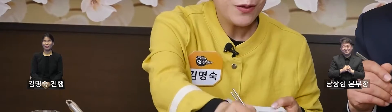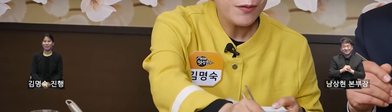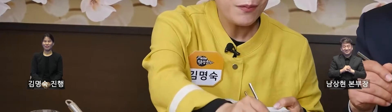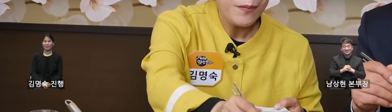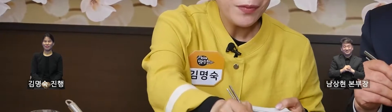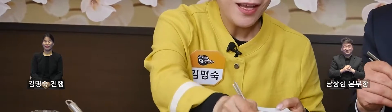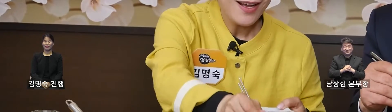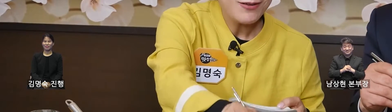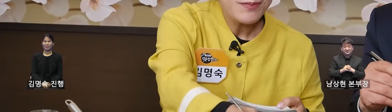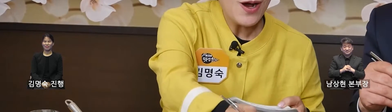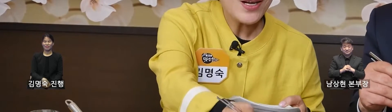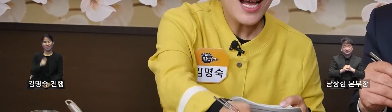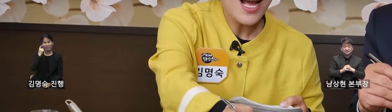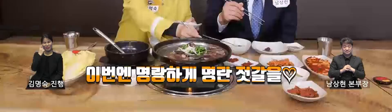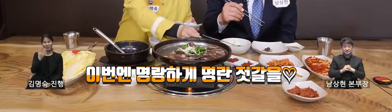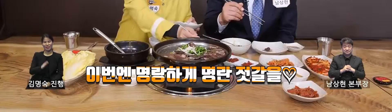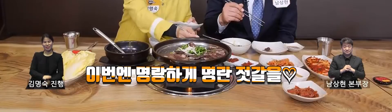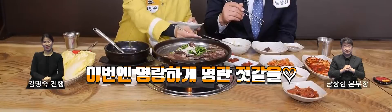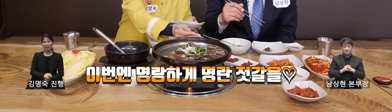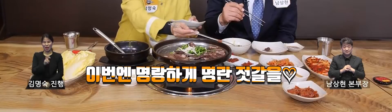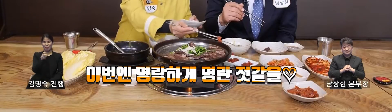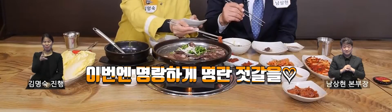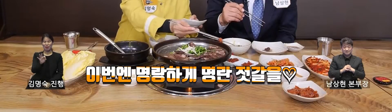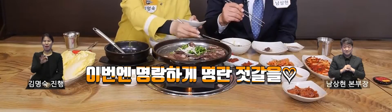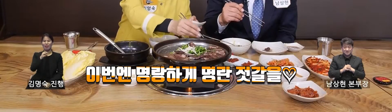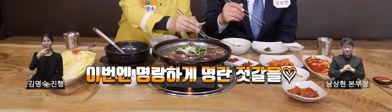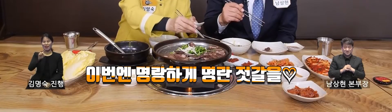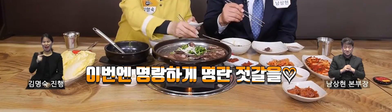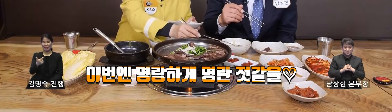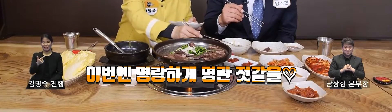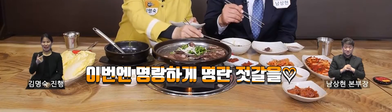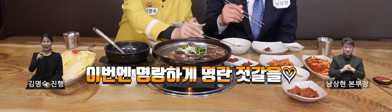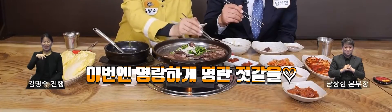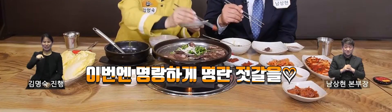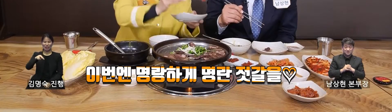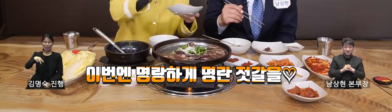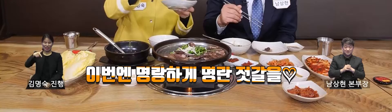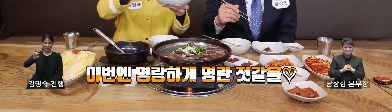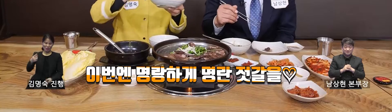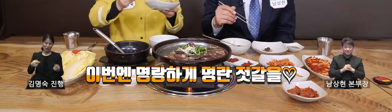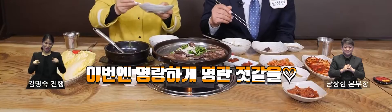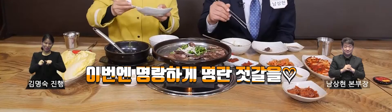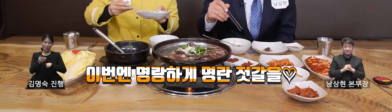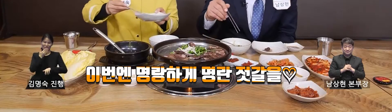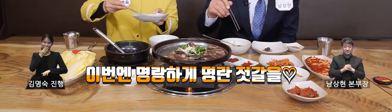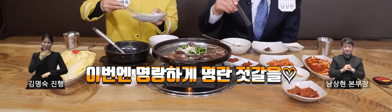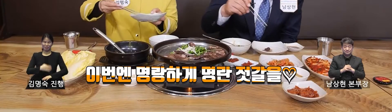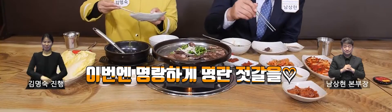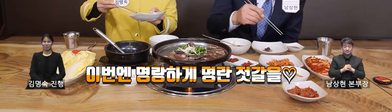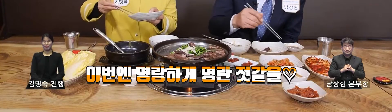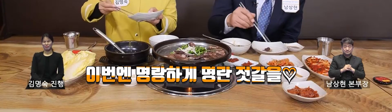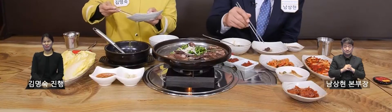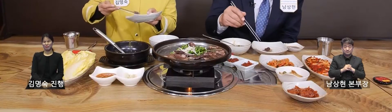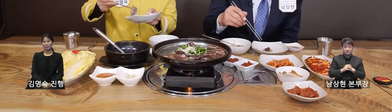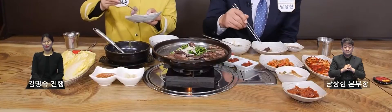자, 이번엔 우리 명랑하게 명랑젓갈을 얹어서 먹어보도록 하겠습니다.